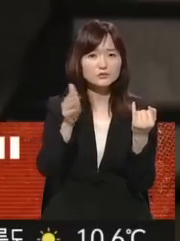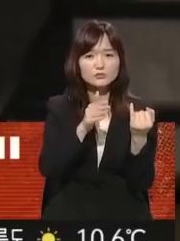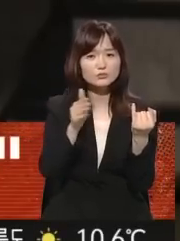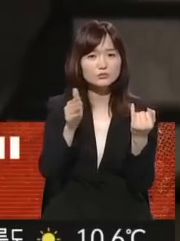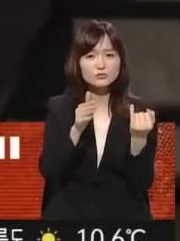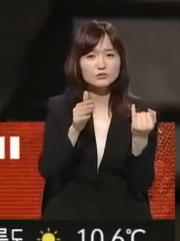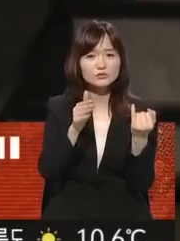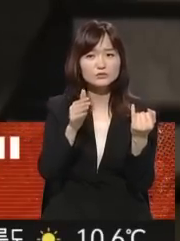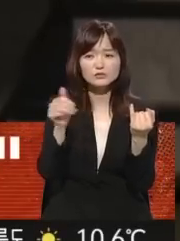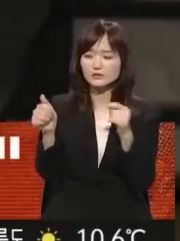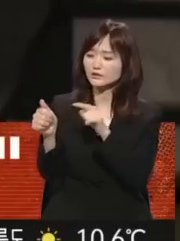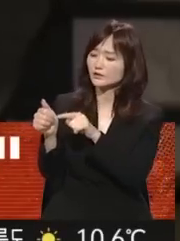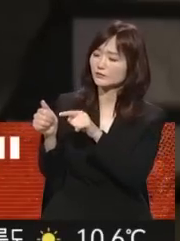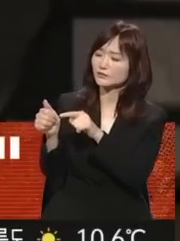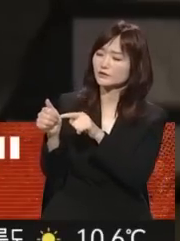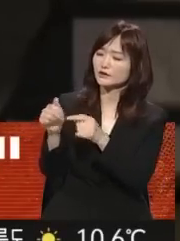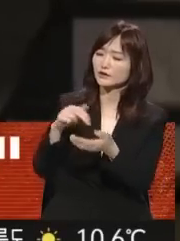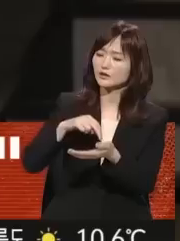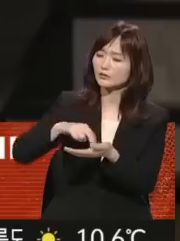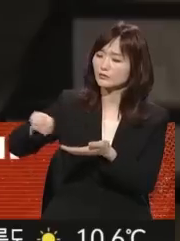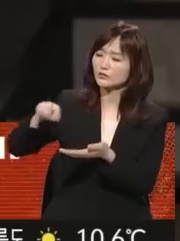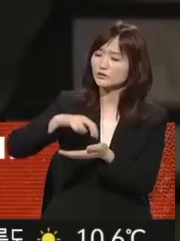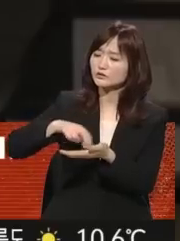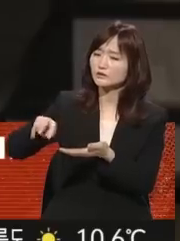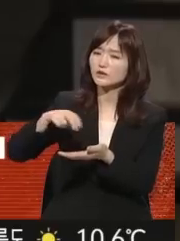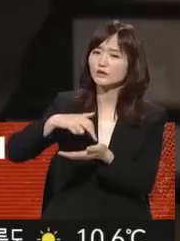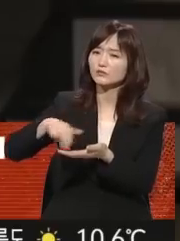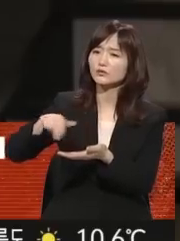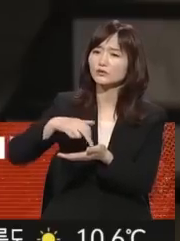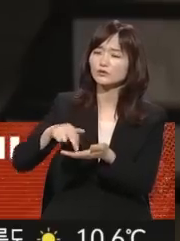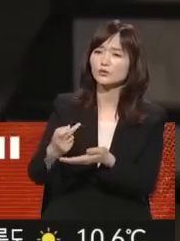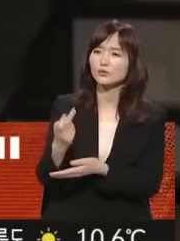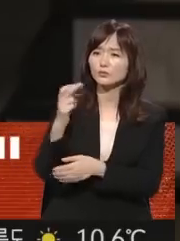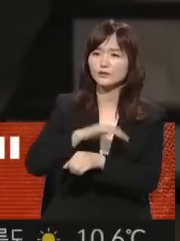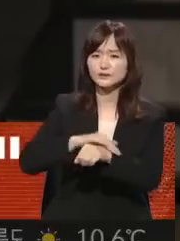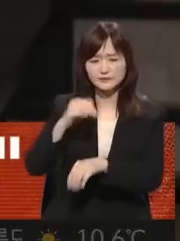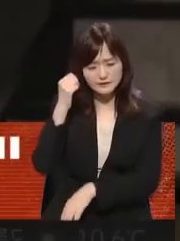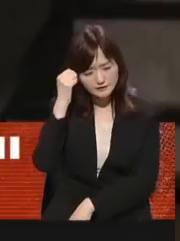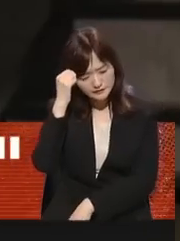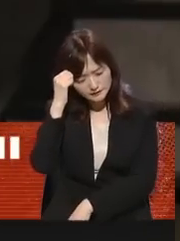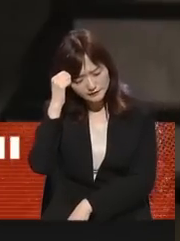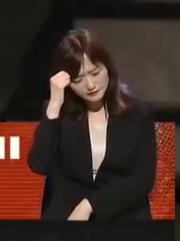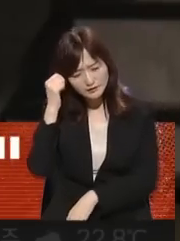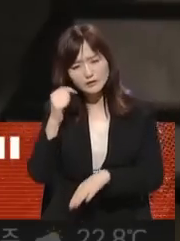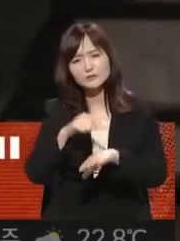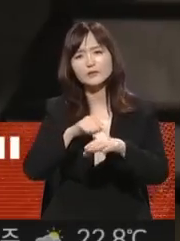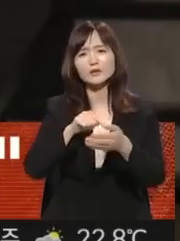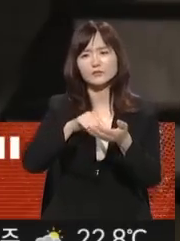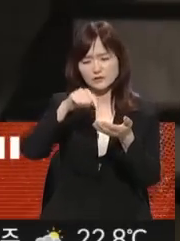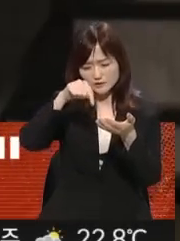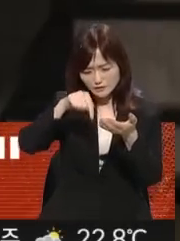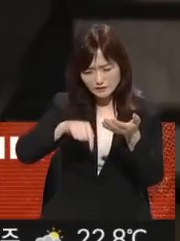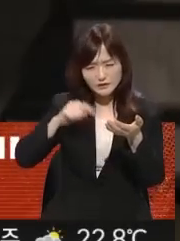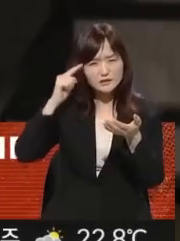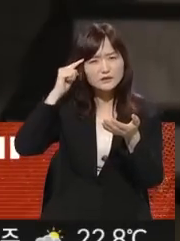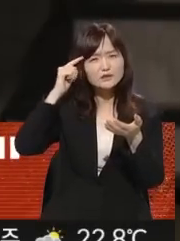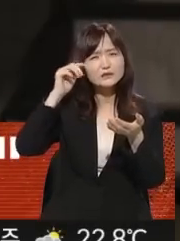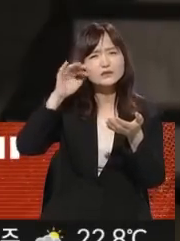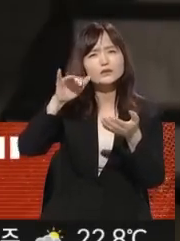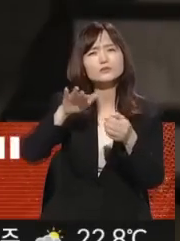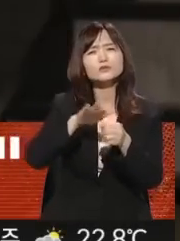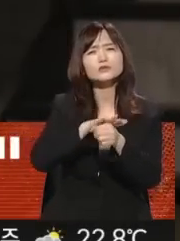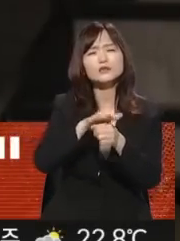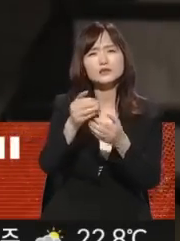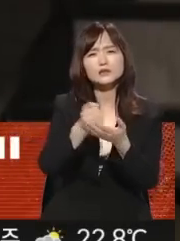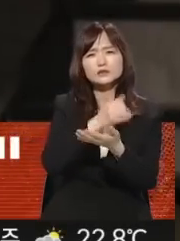불구하고이 남성한테 오빠 잘 자 잘 자 보내고 있다는 건 거의 마음속 깊숙히 그리움과 사랑을 가지고 있다는 얘기잖아요 정말 다른